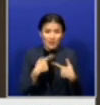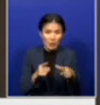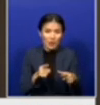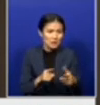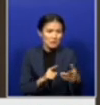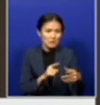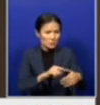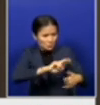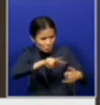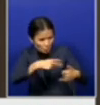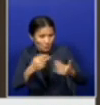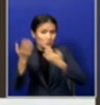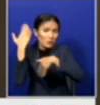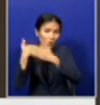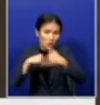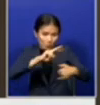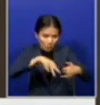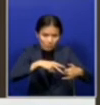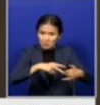าฏกรรม